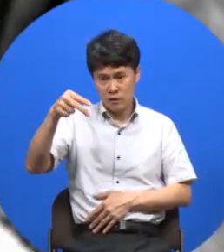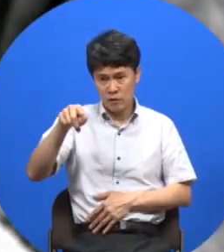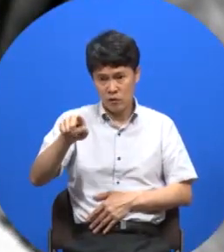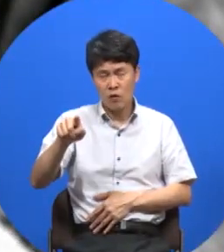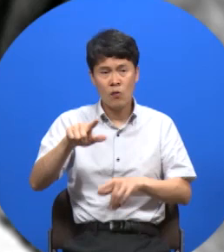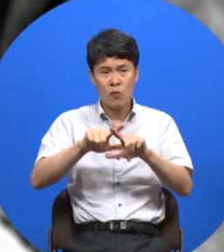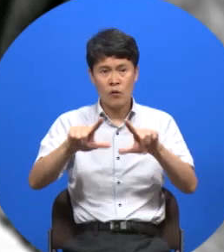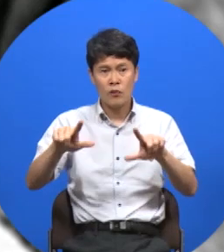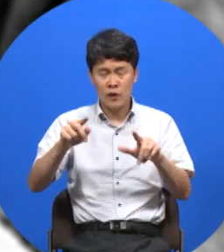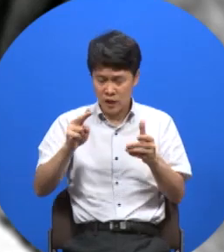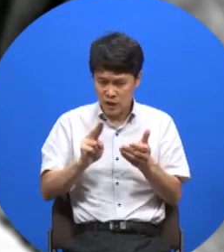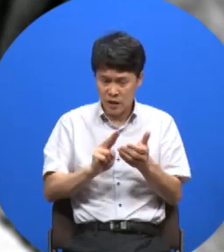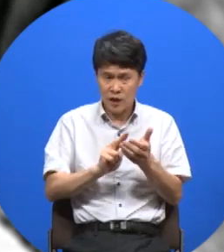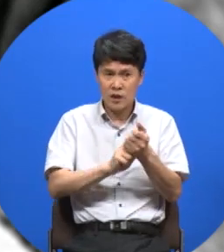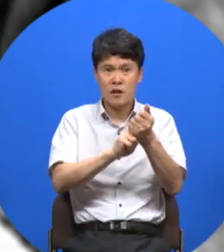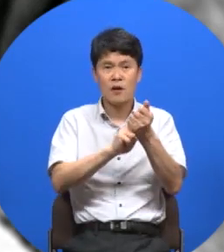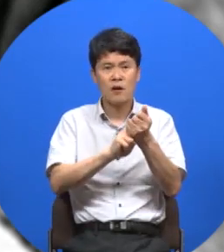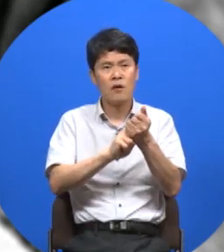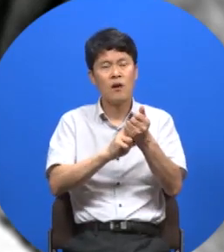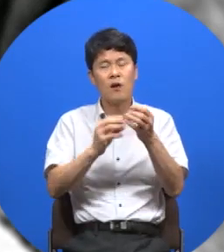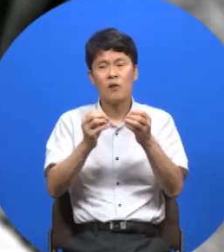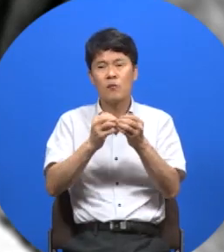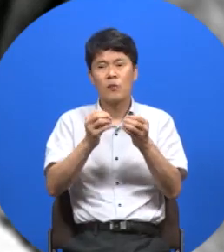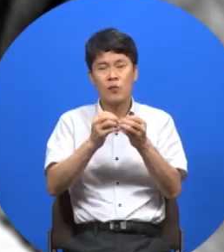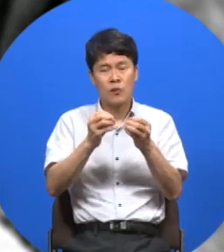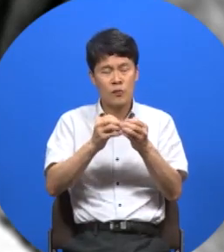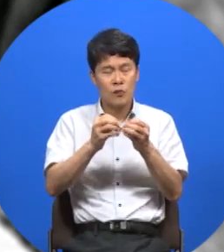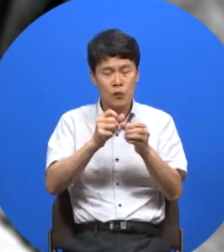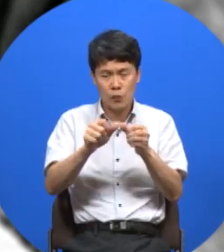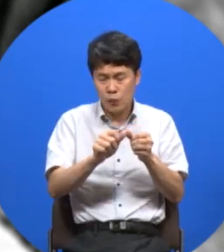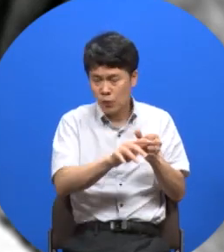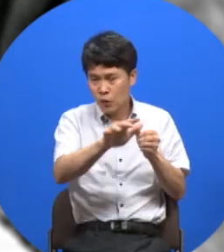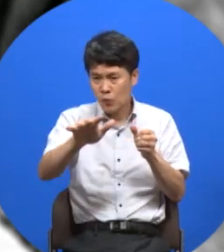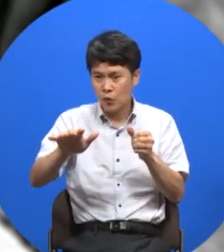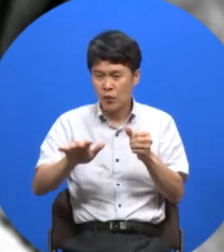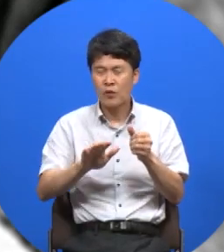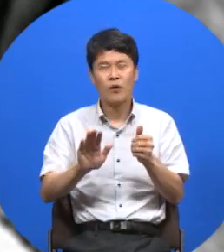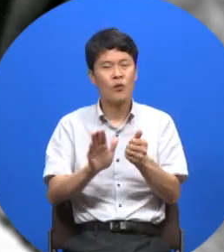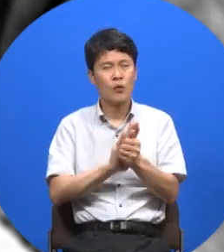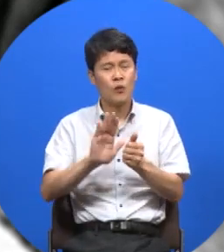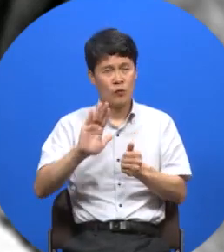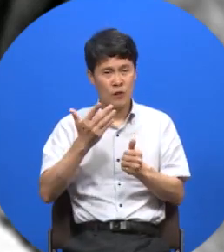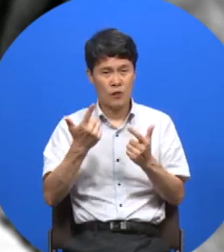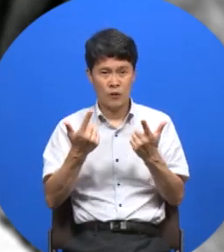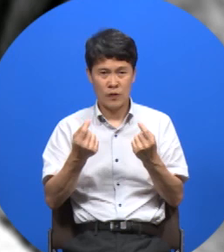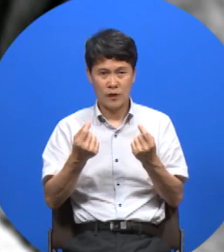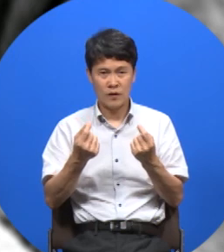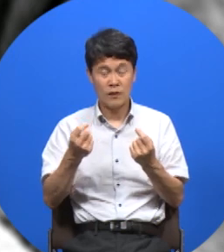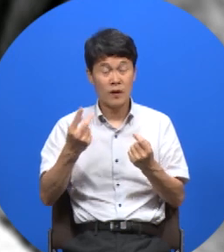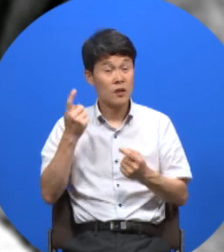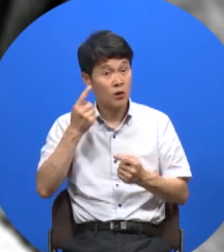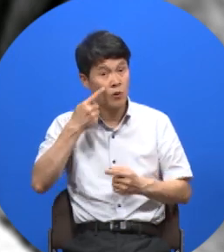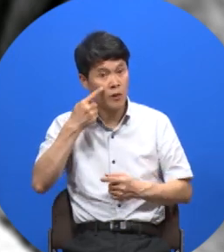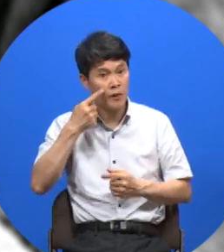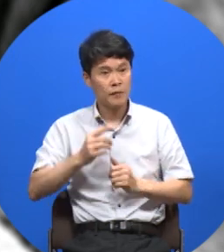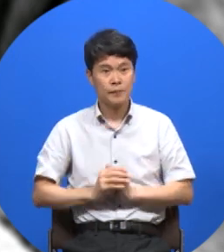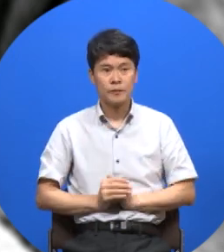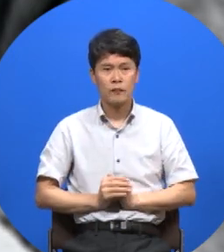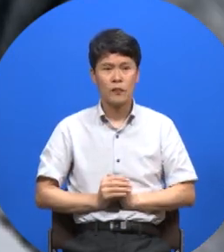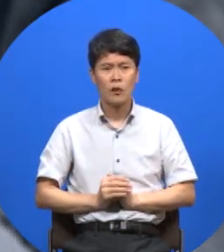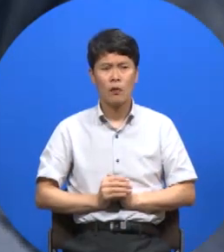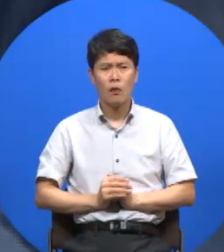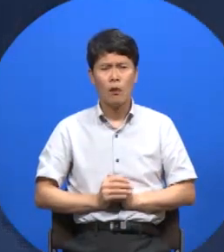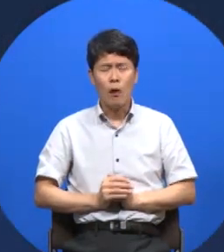돌아다니고 사람들이 큰 위로가 되는 것 같아요. 다시 한번 들어보세요. 이분이 쓴 글인데 일상의 기적.